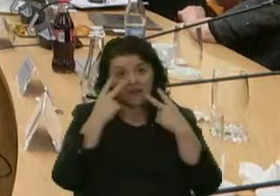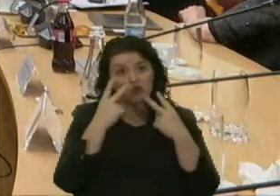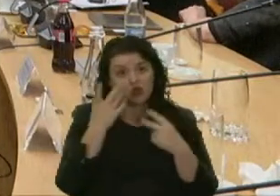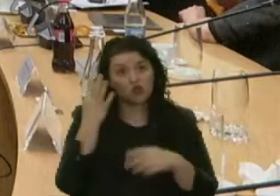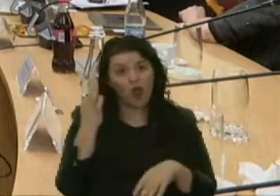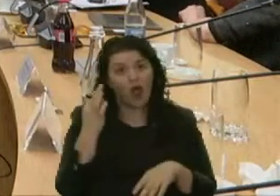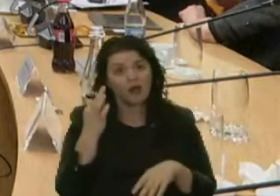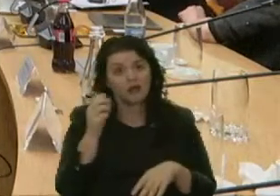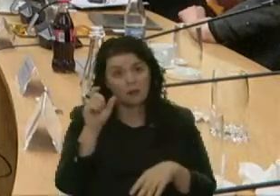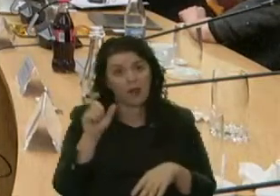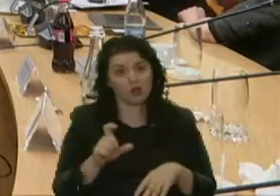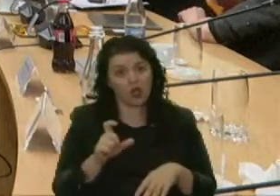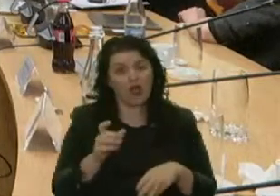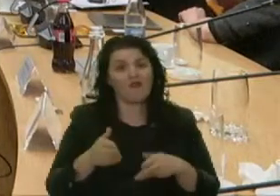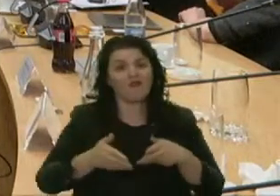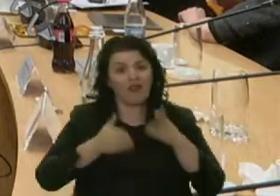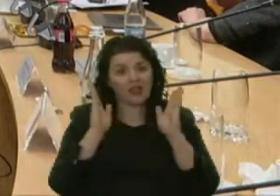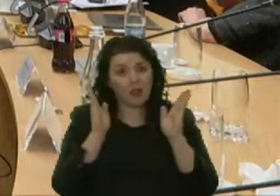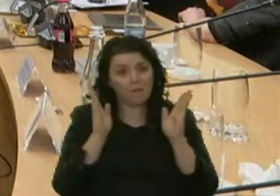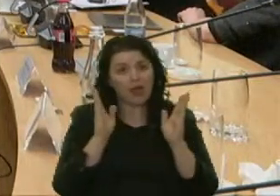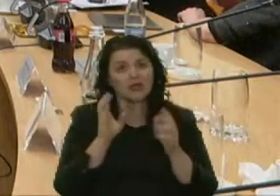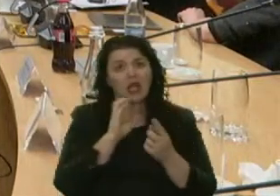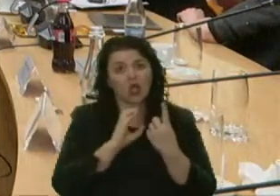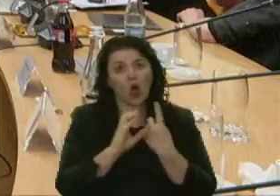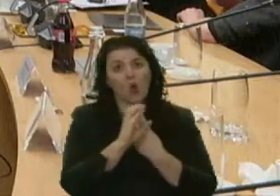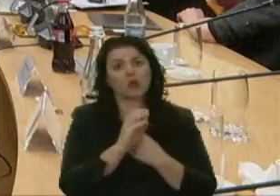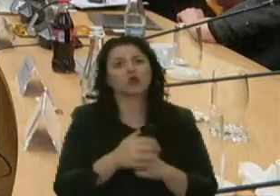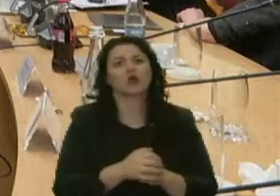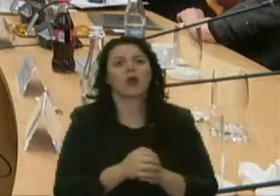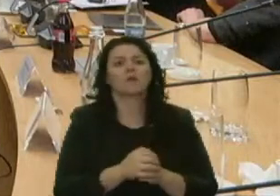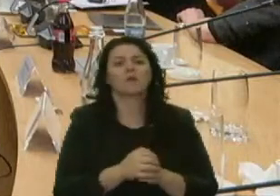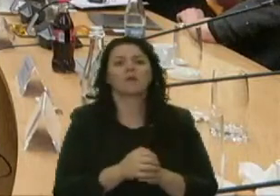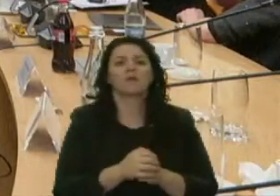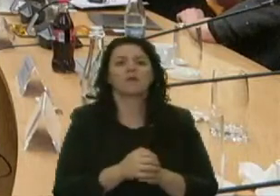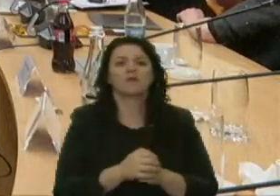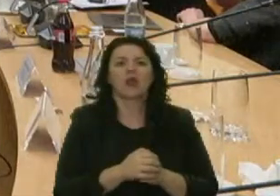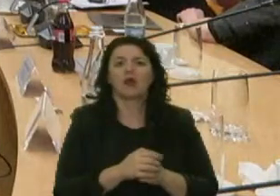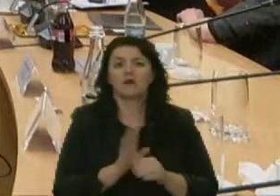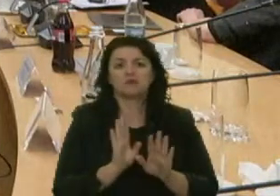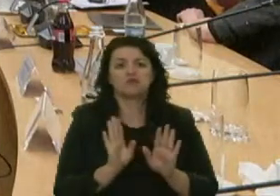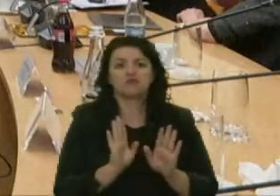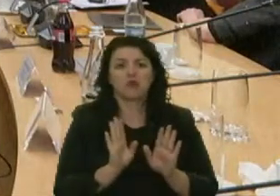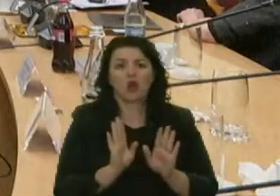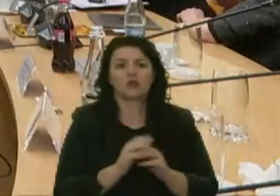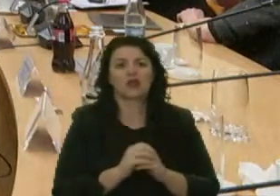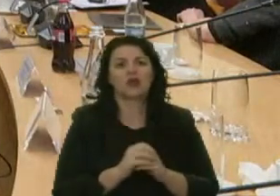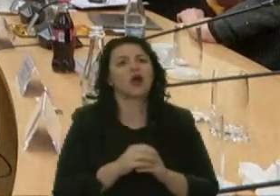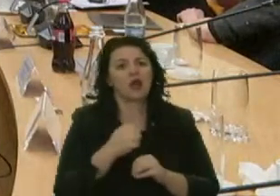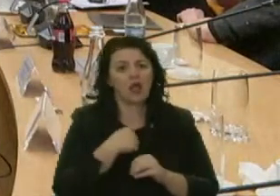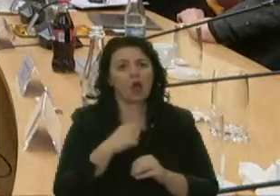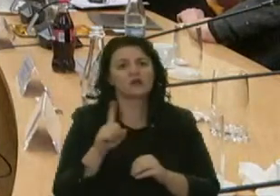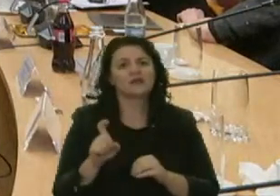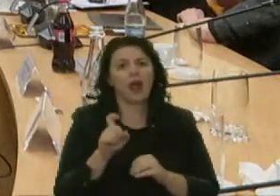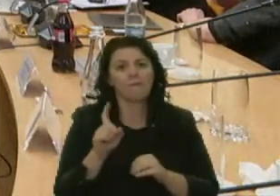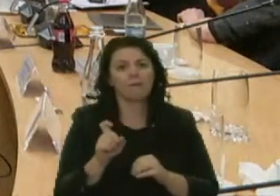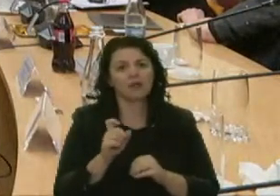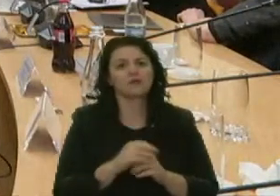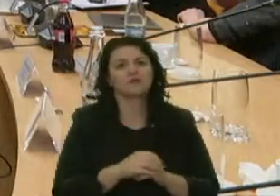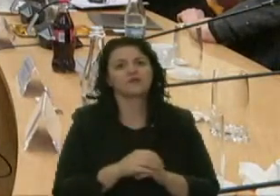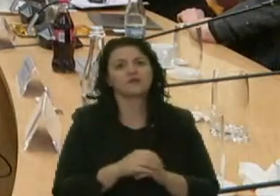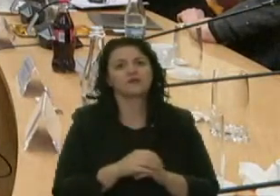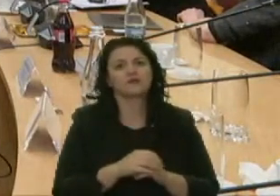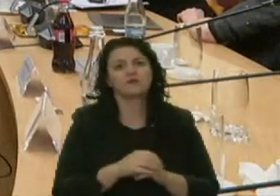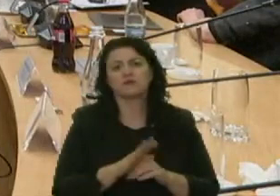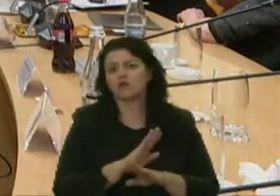consilieri pe la vernisaje și evenimente de cultura bun nu contează Eu vreau să vă întreb doar atât